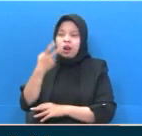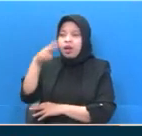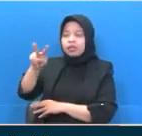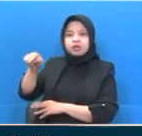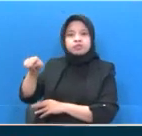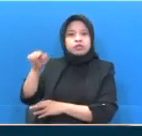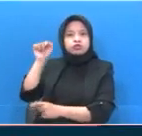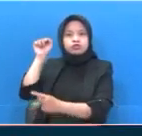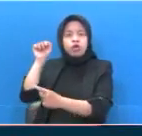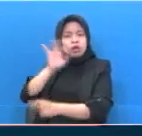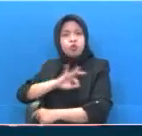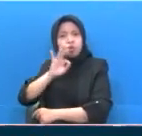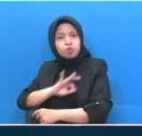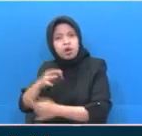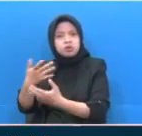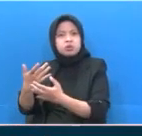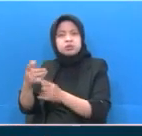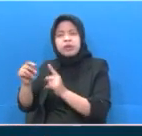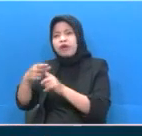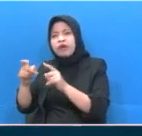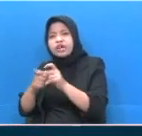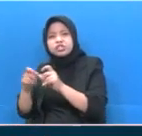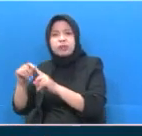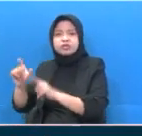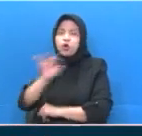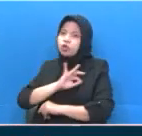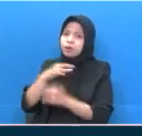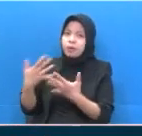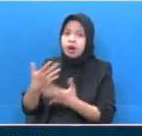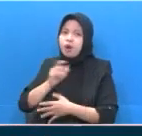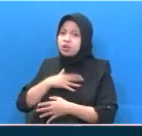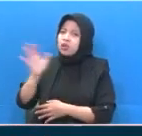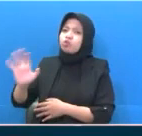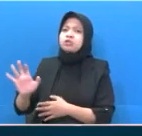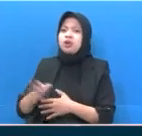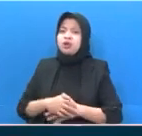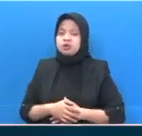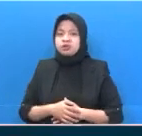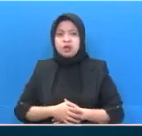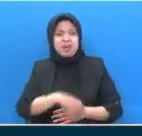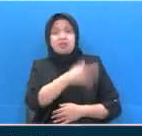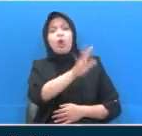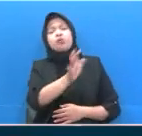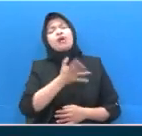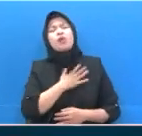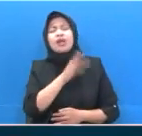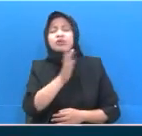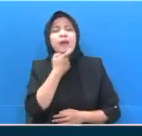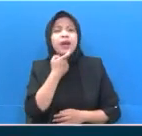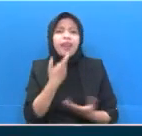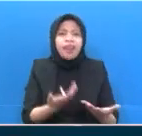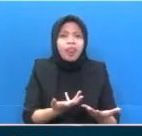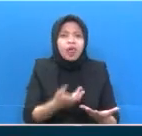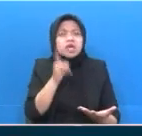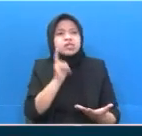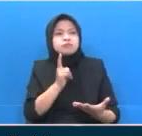Ini arahnya kayaknya menguntungkan terdakwa dari keterangan ART dan juga enggak perlu khawatir dulu ya perlu khawatir nggak perlu khawatir kan